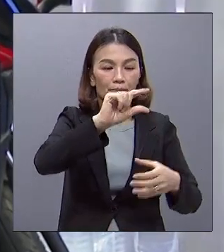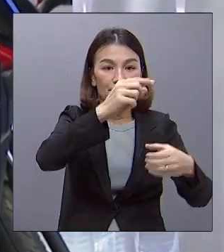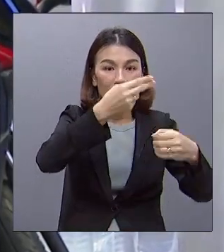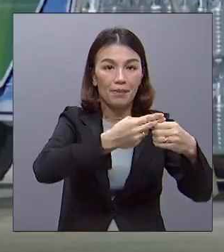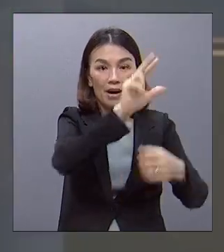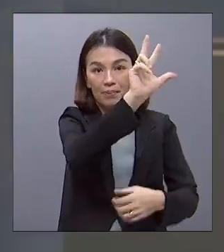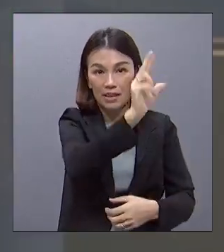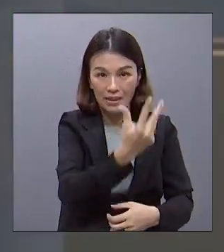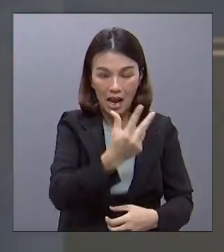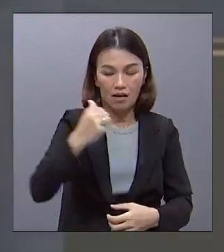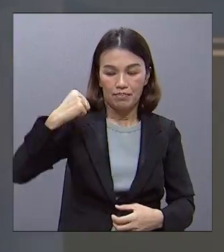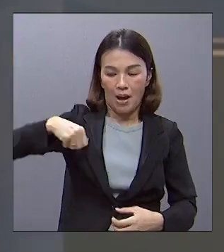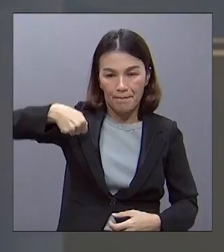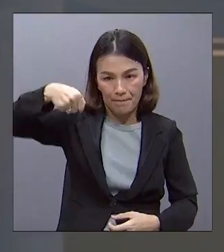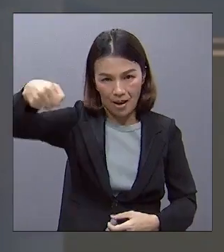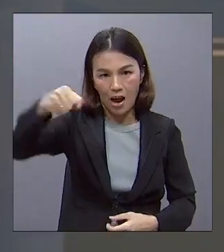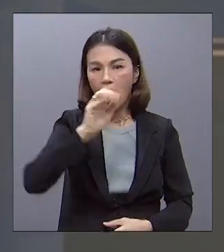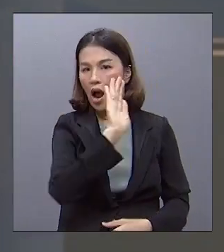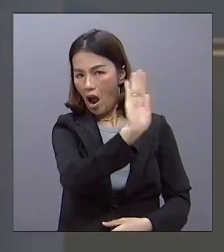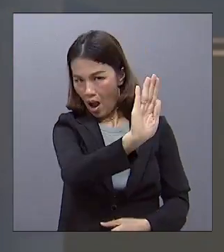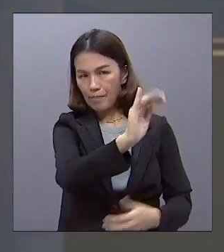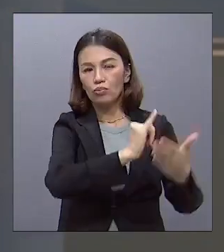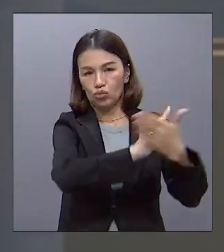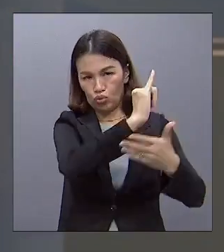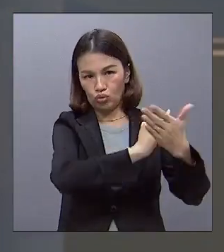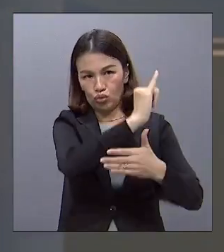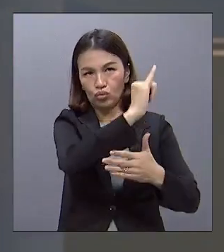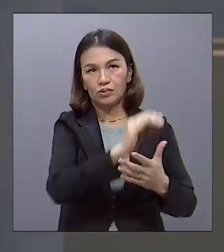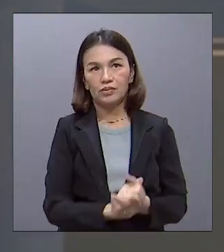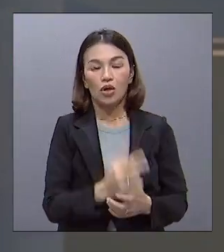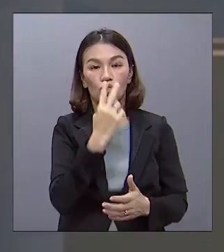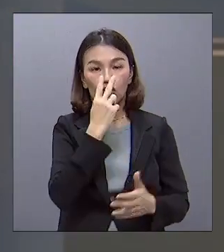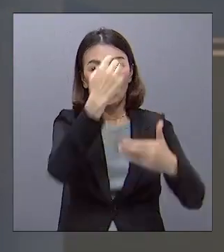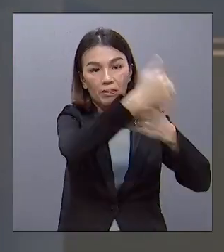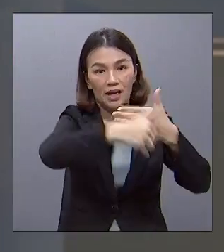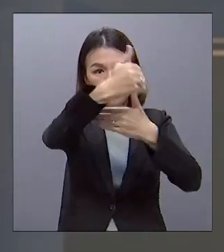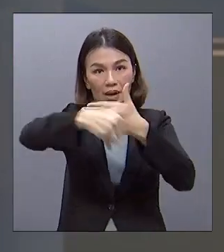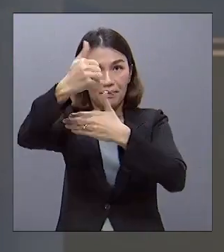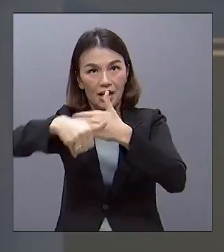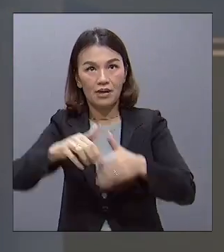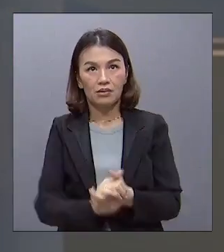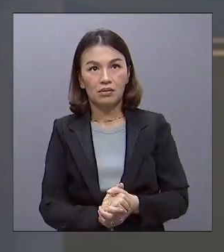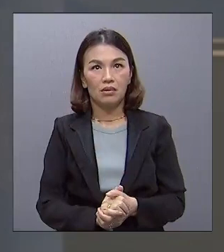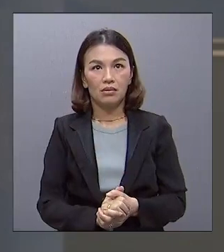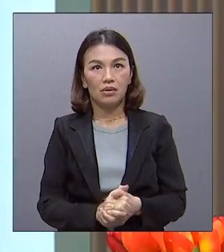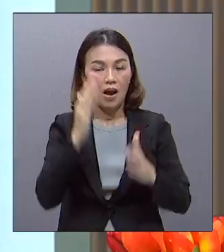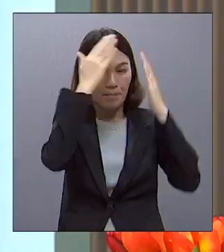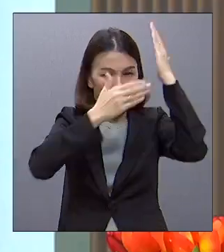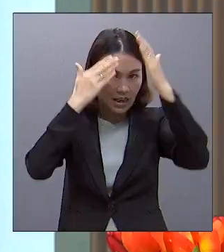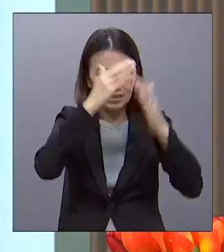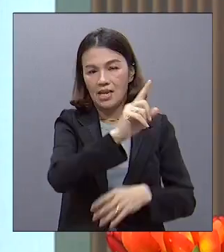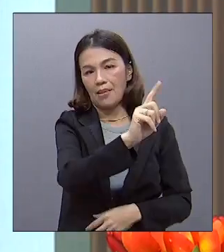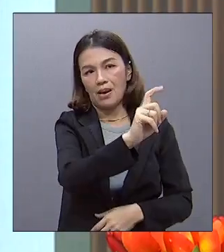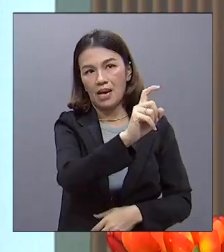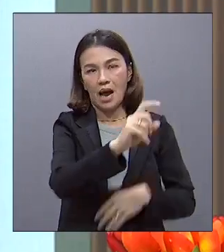เด็ดขาดนะคุณผู้ชมนี่คือสารเสพติดต้องห้ามจริงๆต้องดูข้อกำหนดในหลายประเทศนะอย่างมาเลเซียเนี่ยก็ไม่ได้เหมือนกันนะคะ